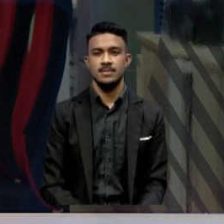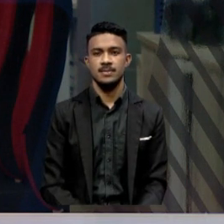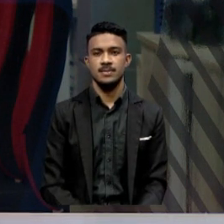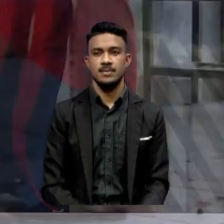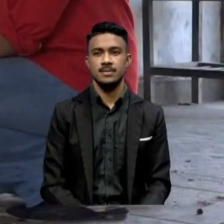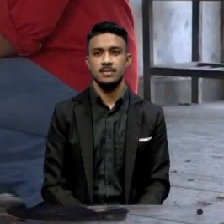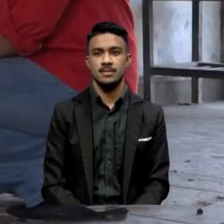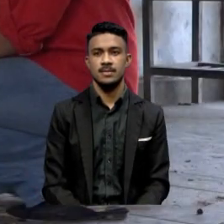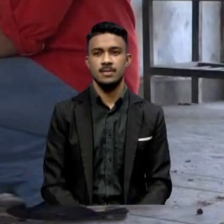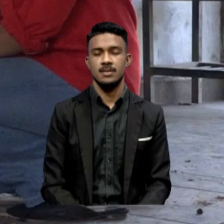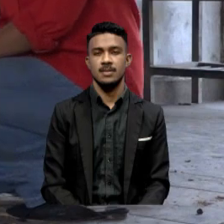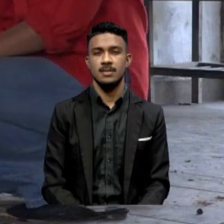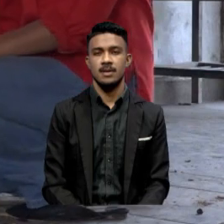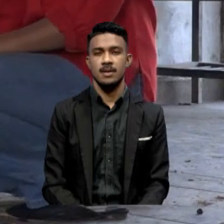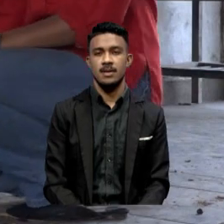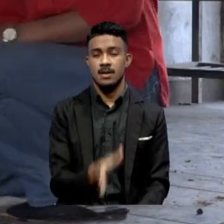Ama dia kalai.